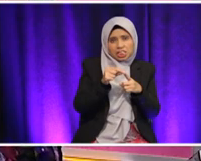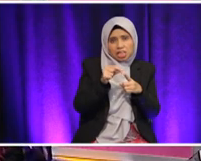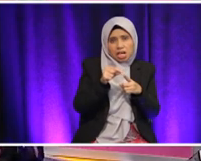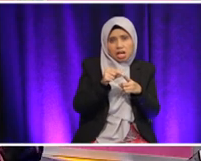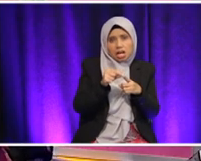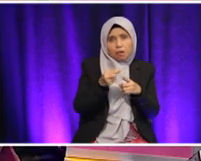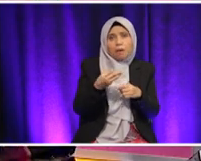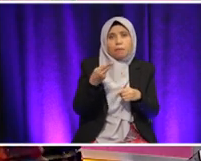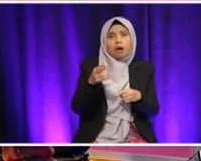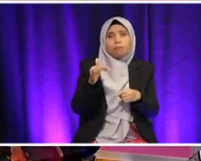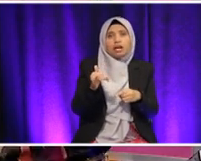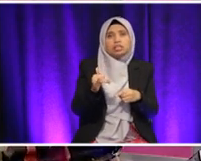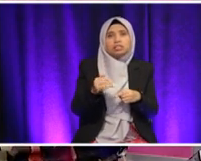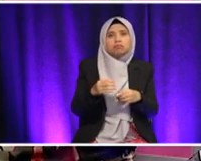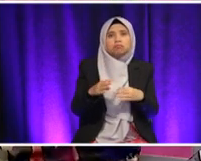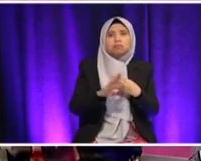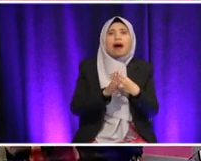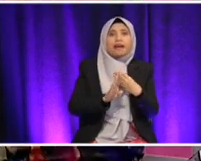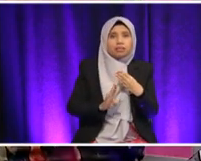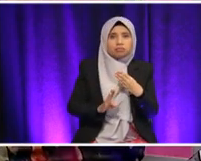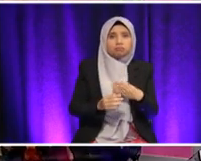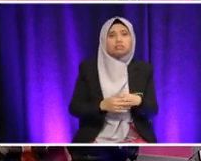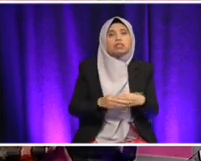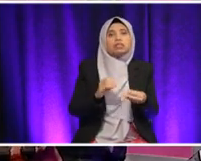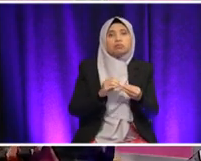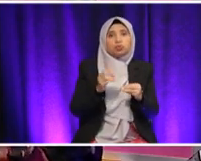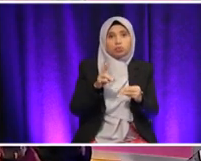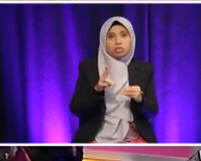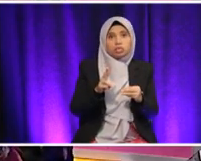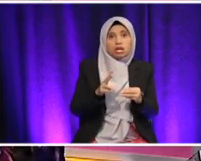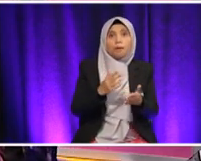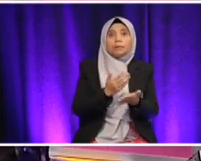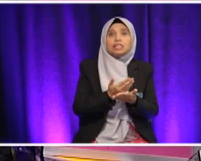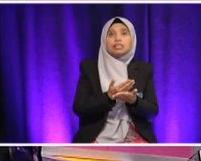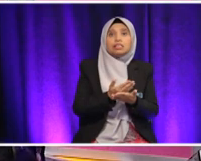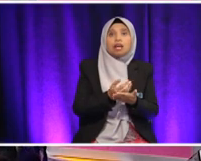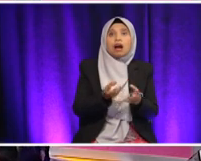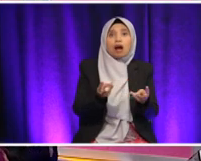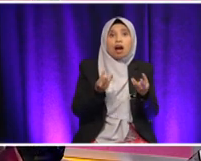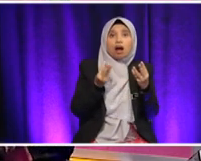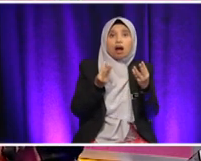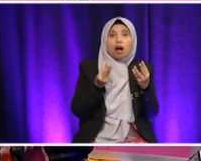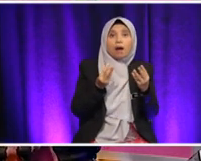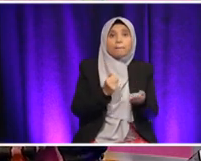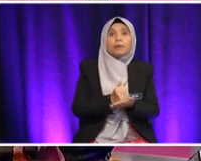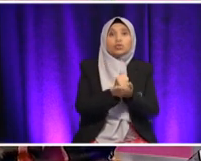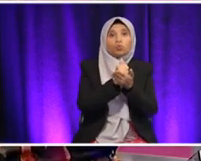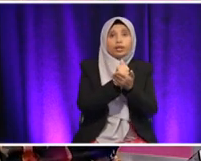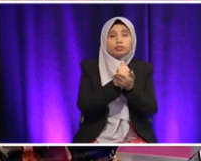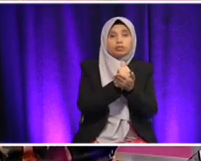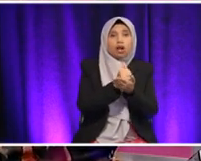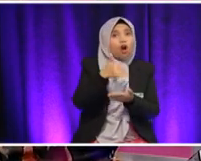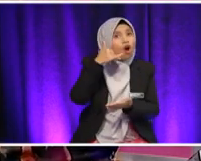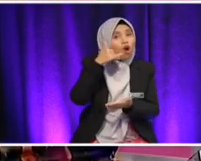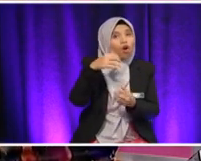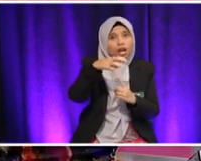bahan-bahan yang berbahaya kemudian meminta bantuan dan maklumkan kepada pihak penyelidil hubungi embiles